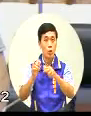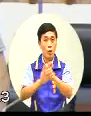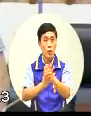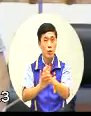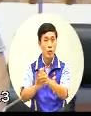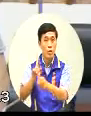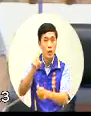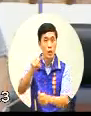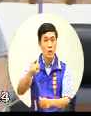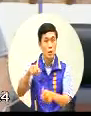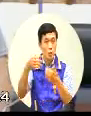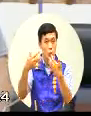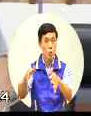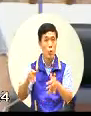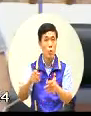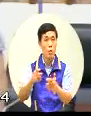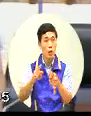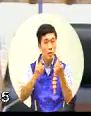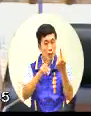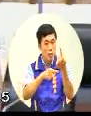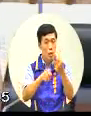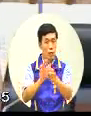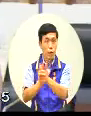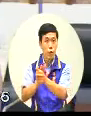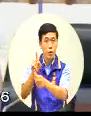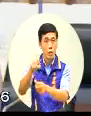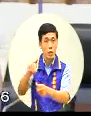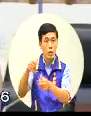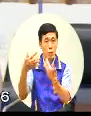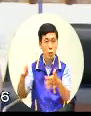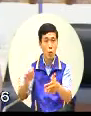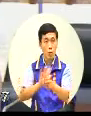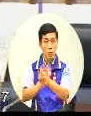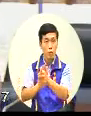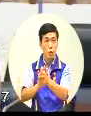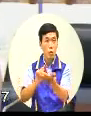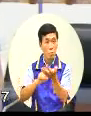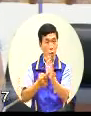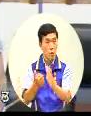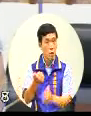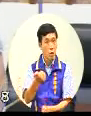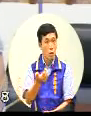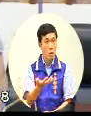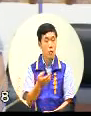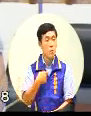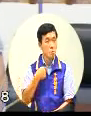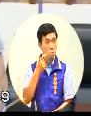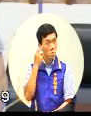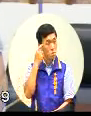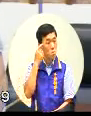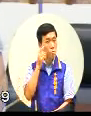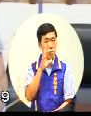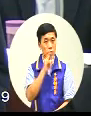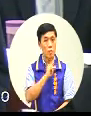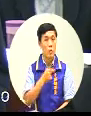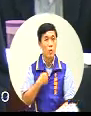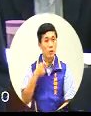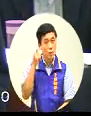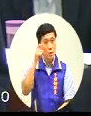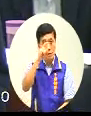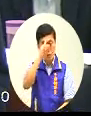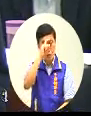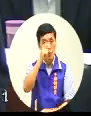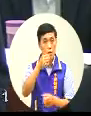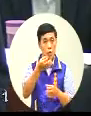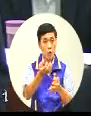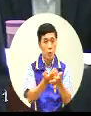的，安尼才会对，这样服务品质会好吗？相对我都觉得很奇怪啊。 所以我们希望说能够增加经费